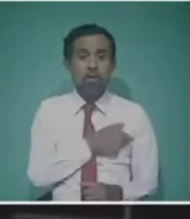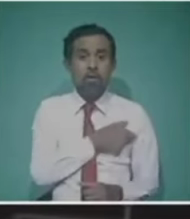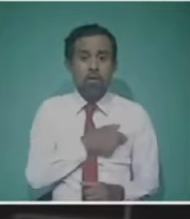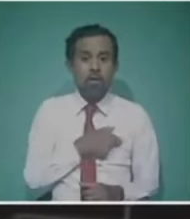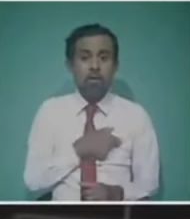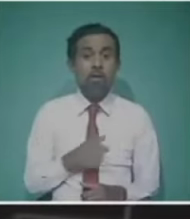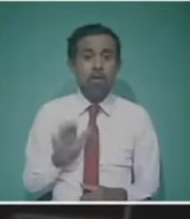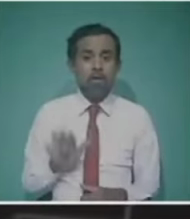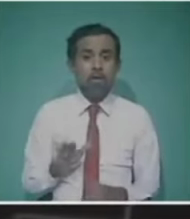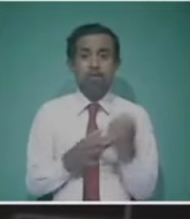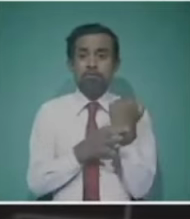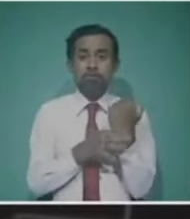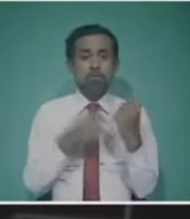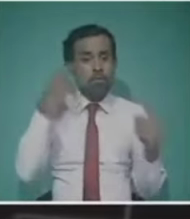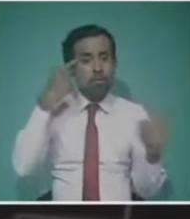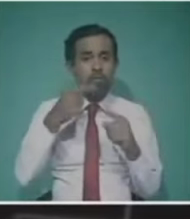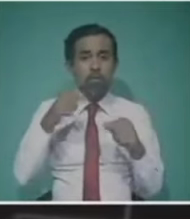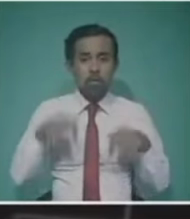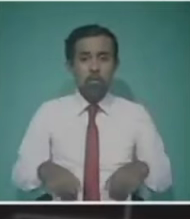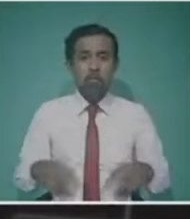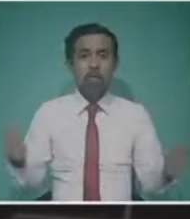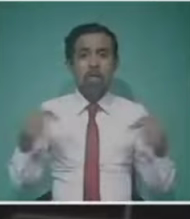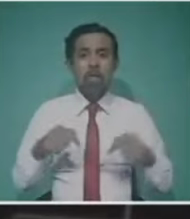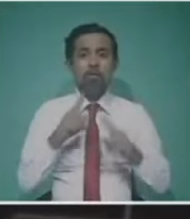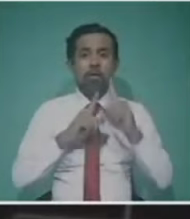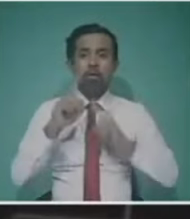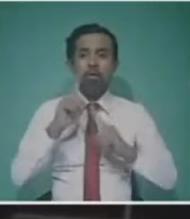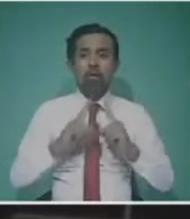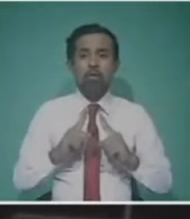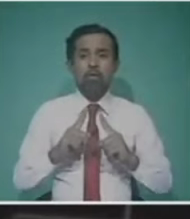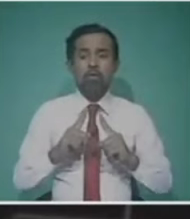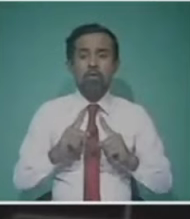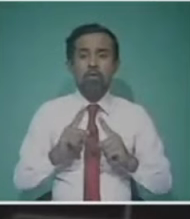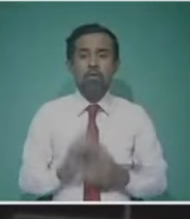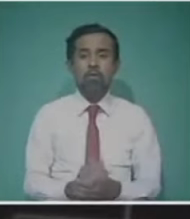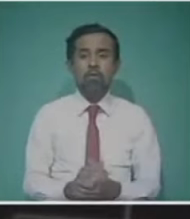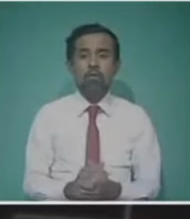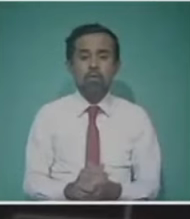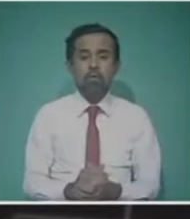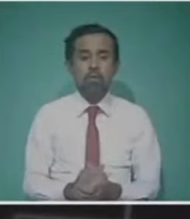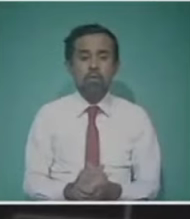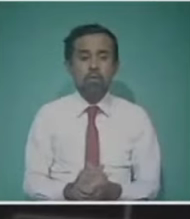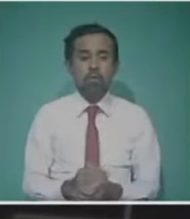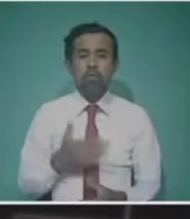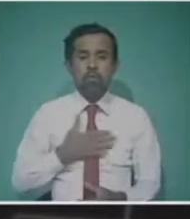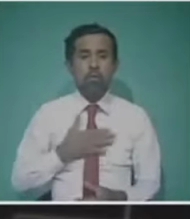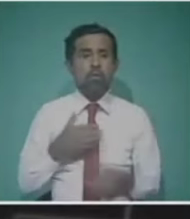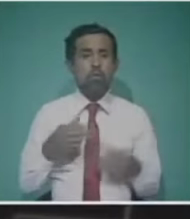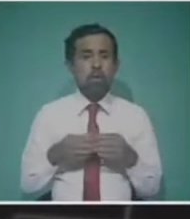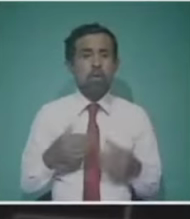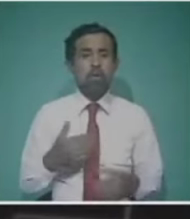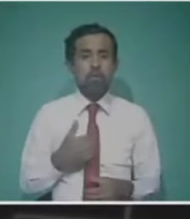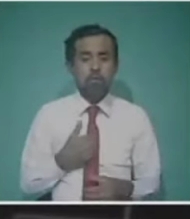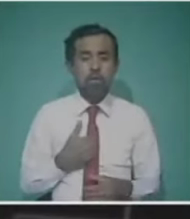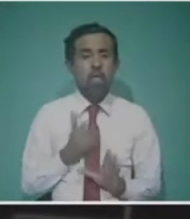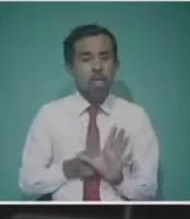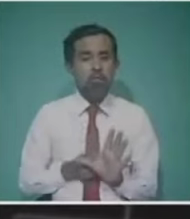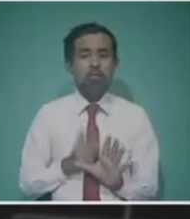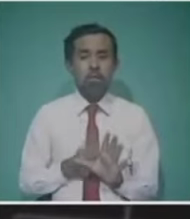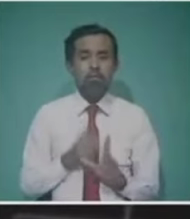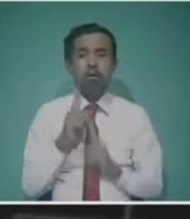பேசுகிறார்கள். அவர்களுக்கு என்னையும் அல்லது என்னுடைய கட்சியையும் பிள்ளையானவர்களையும் குற்றம் சாட்டுவதுதான் அவர்களுக்கு இருக்கிற மிகப்பெரிய பிரச்சனை போல